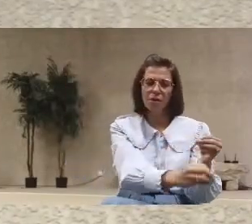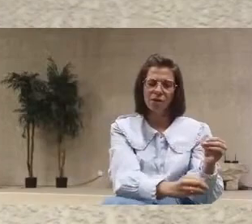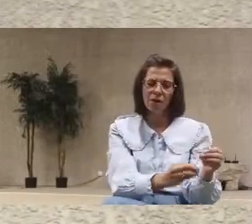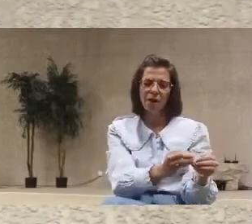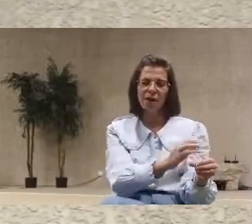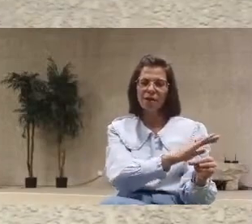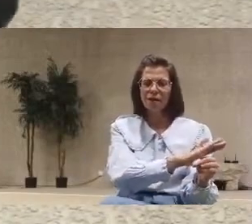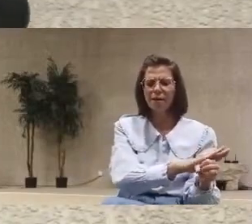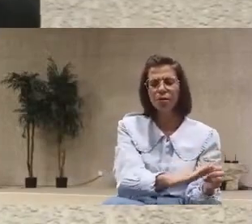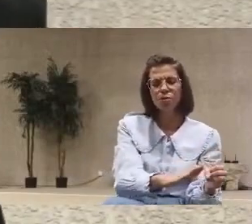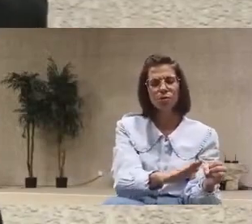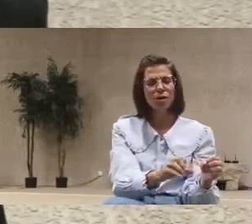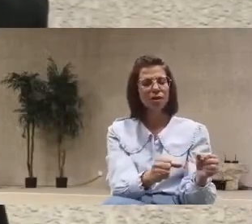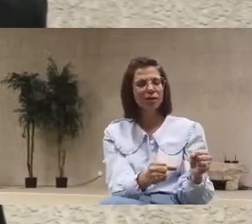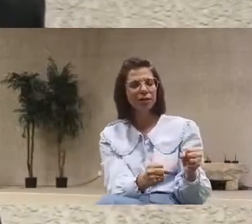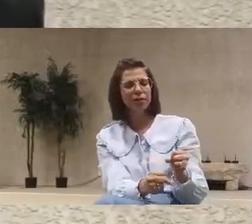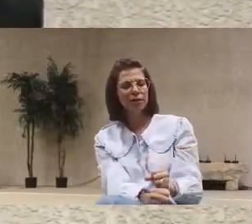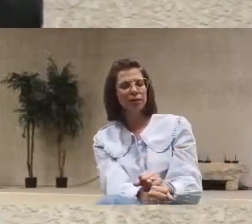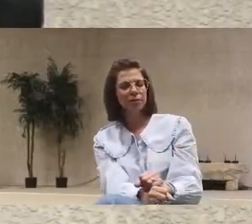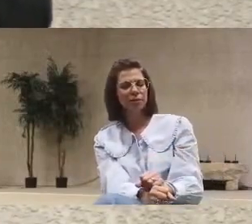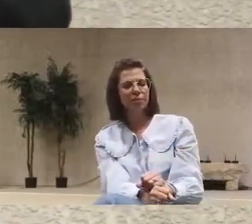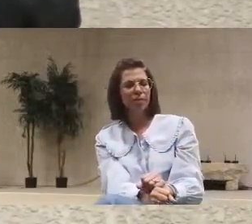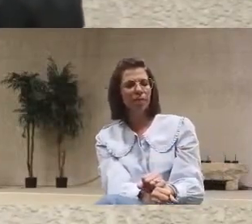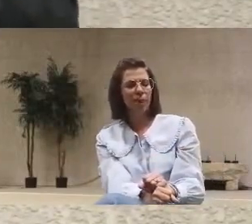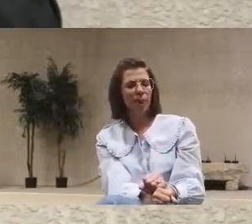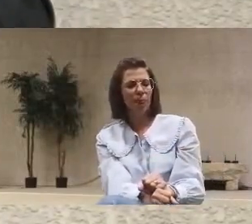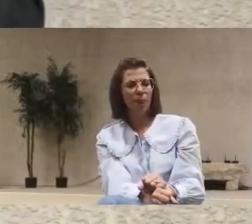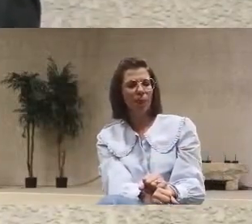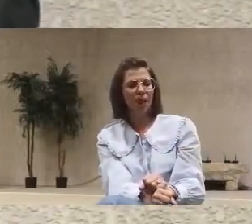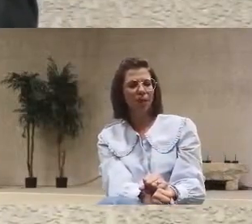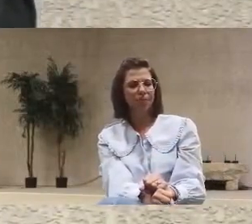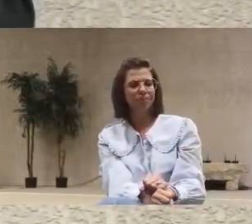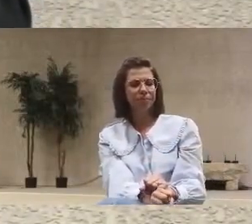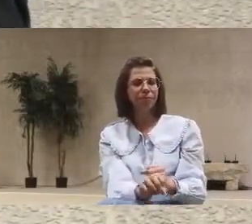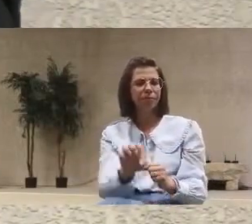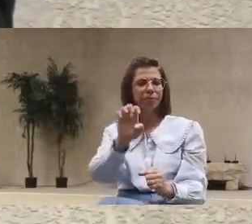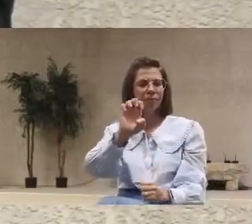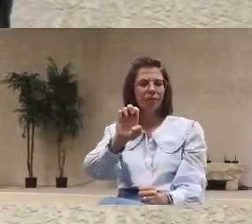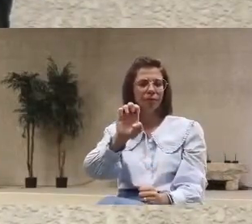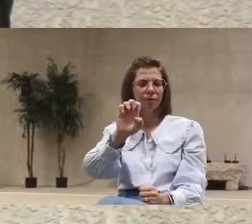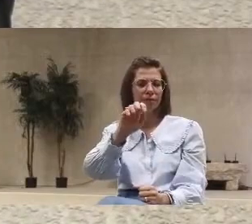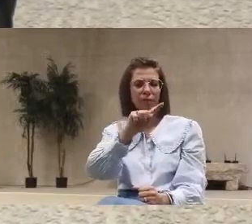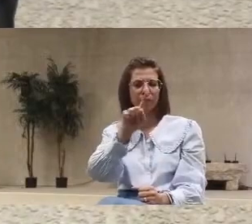Esaïe 2, 4, encore quelques versets, «